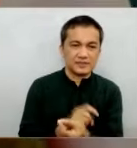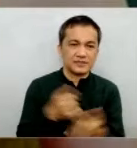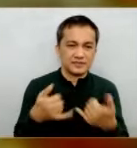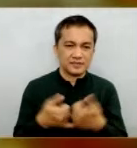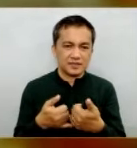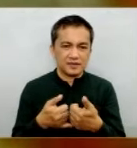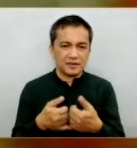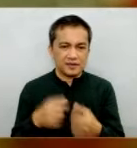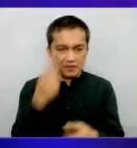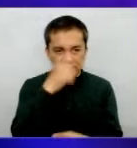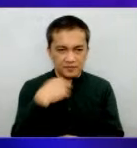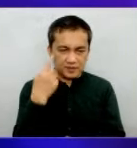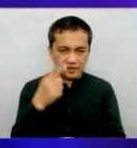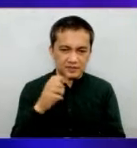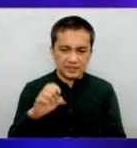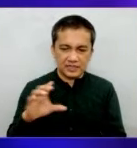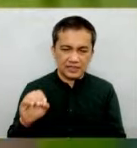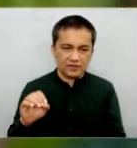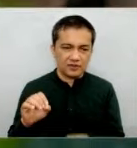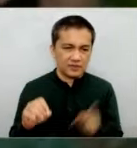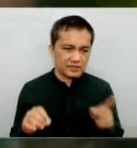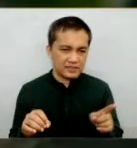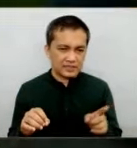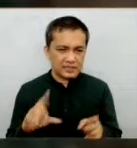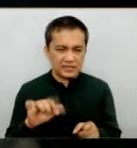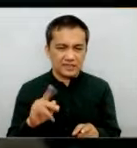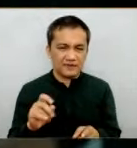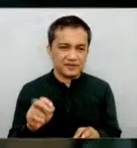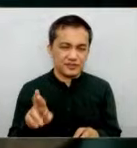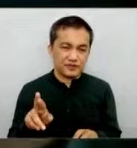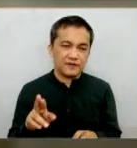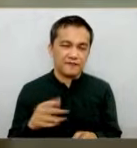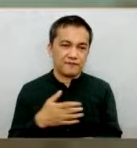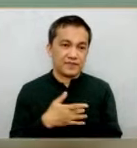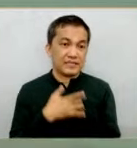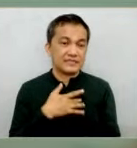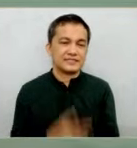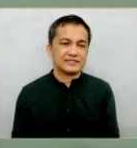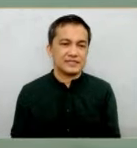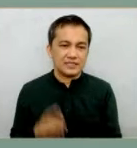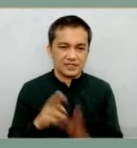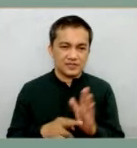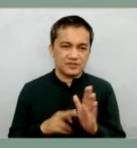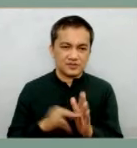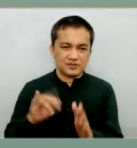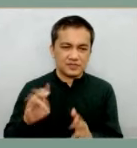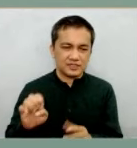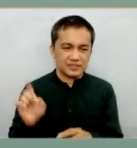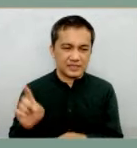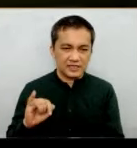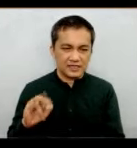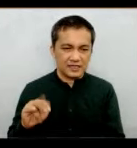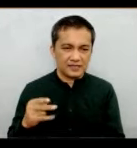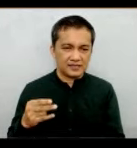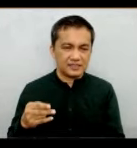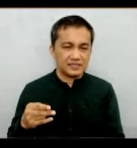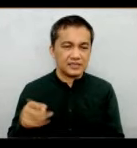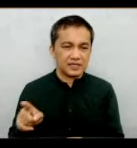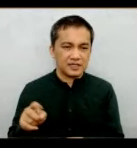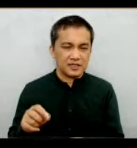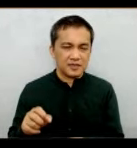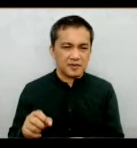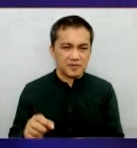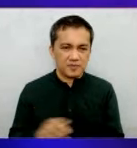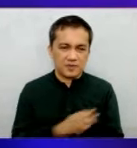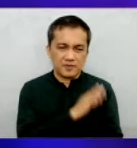on sila Echo Neen sa Lavender Fields. Gaganap si Janine bilang si Iris, ang palaban na asawa ni